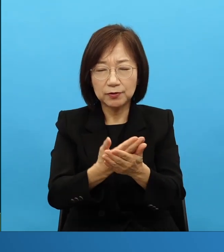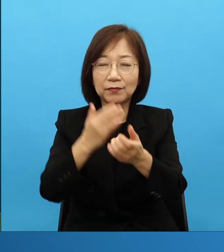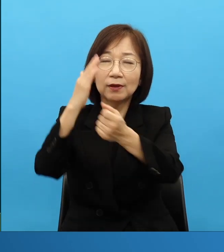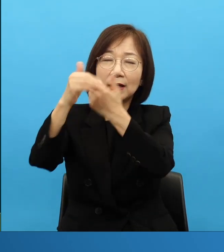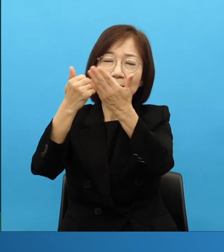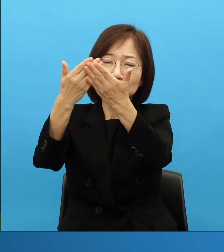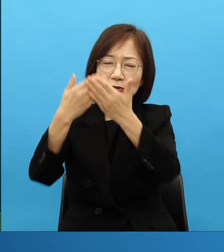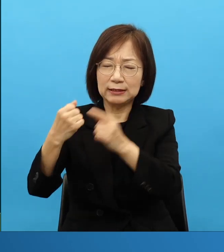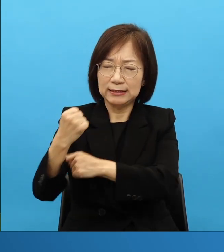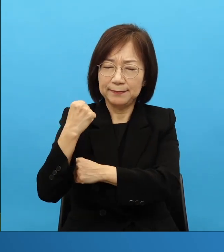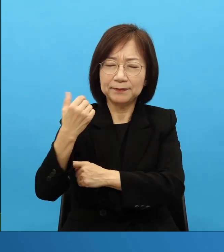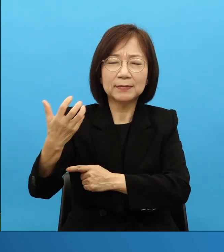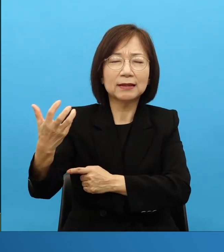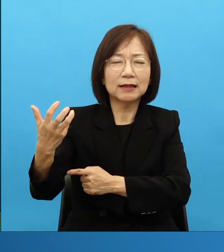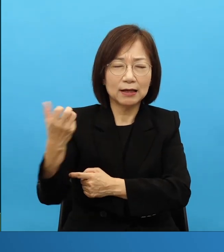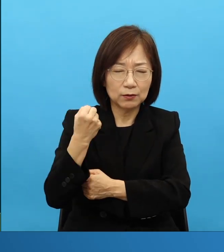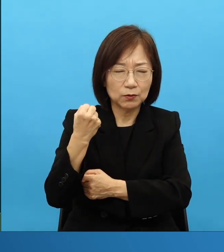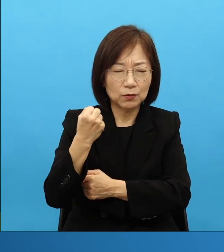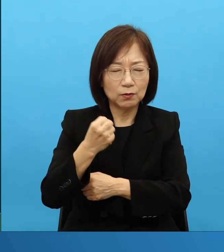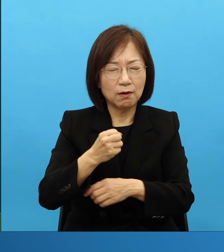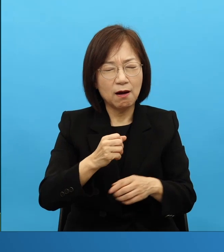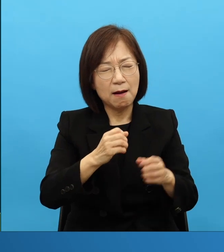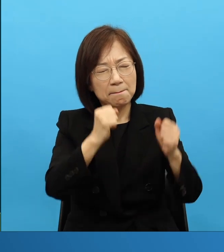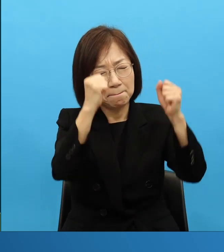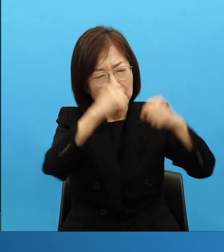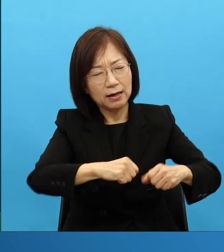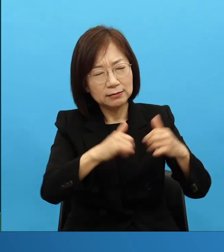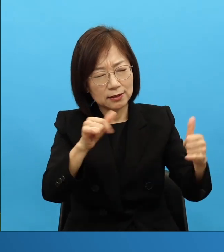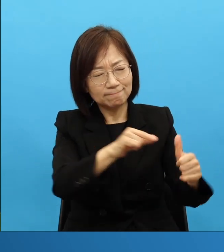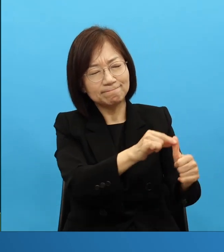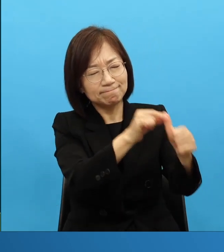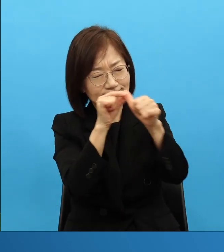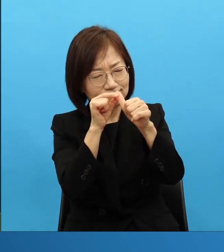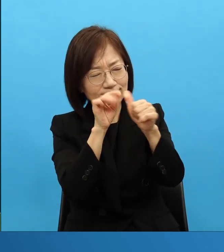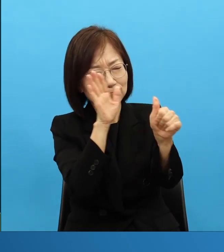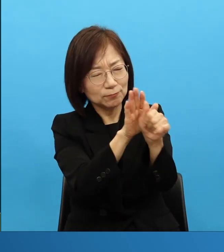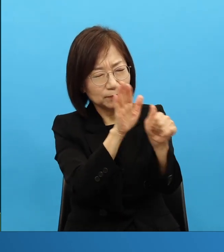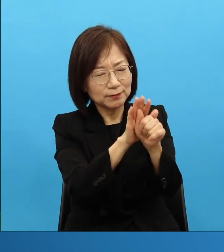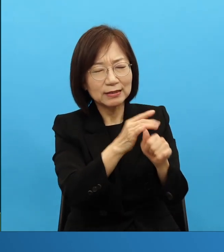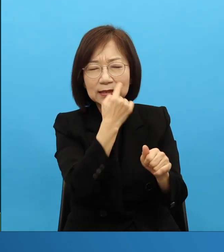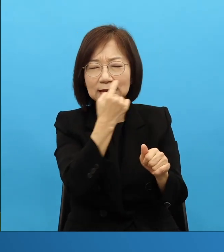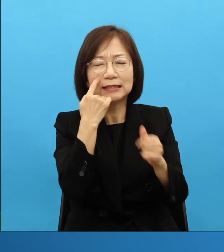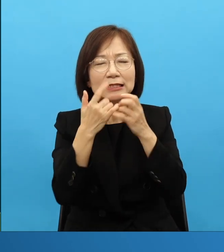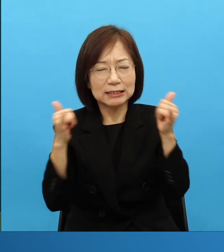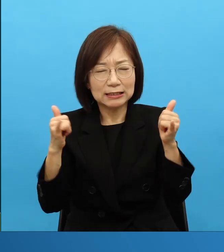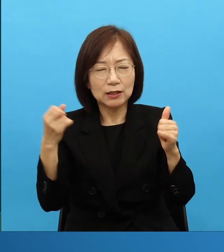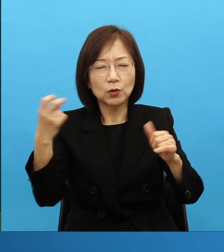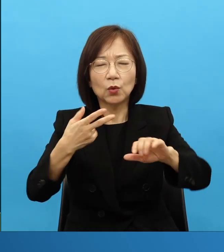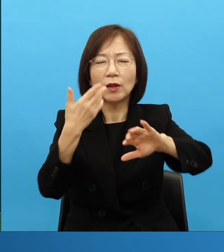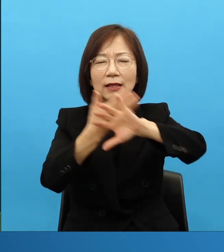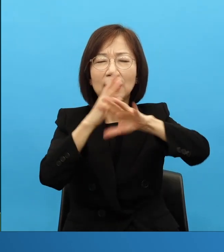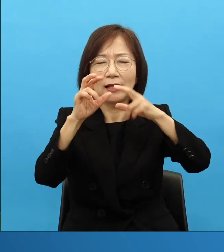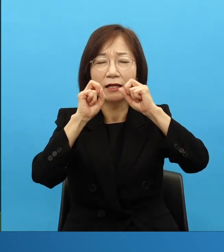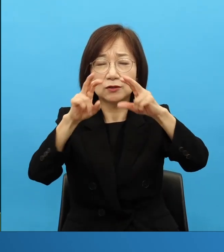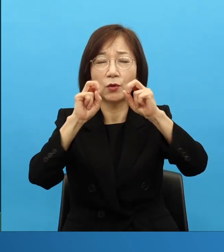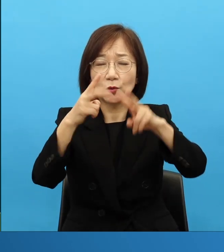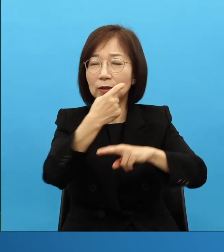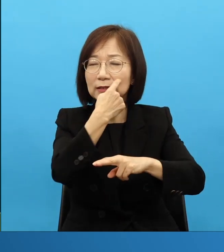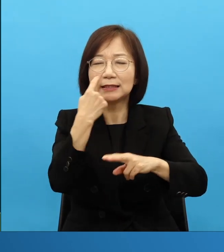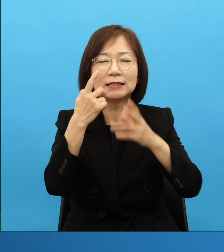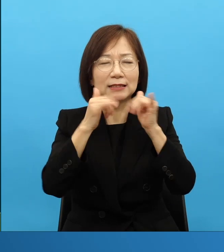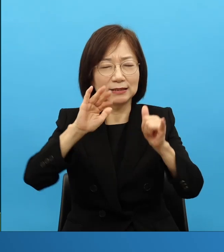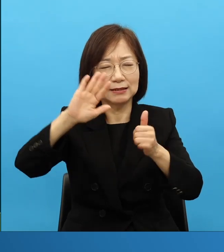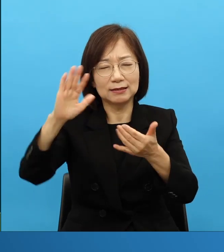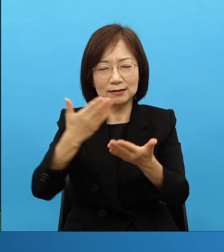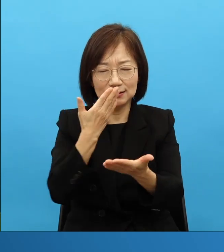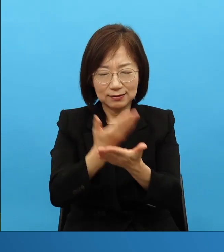얻어 무너진 사람 살리는 정인으로 선교의 정인으로 서게 하옵소서. may receive the power of God, truly be the